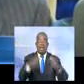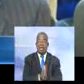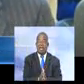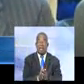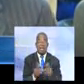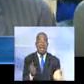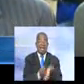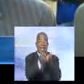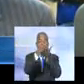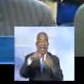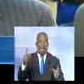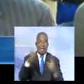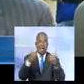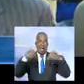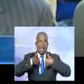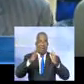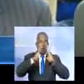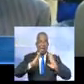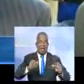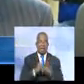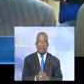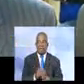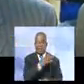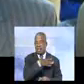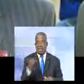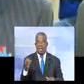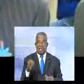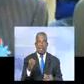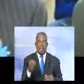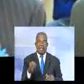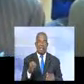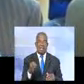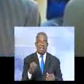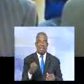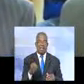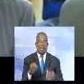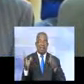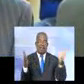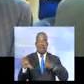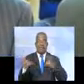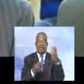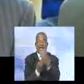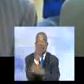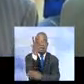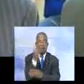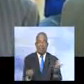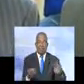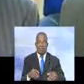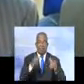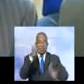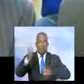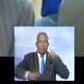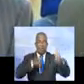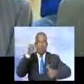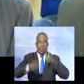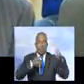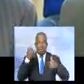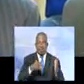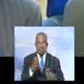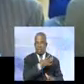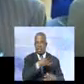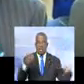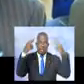contribuer à la circulation des artistes et de leurs œuvres, contribuer à la promotion du théâtre, offrir un cadre d'échange et de